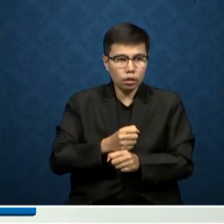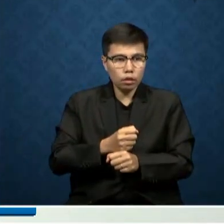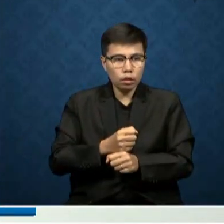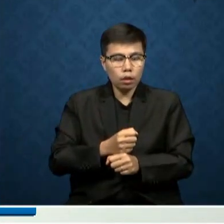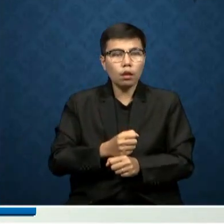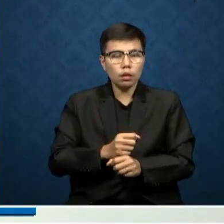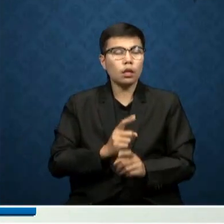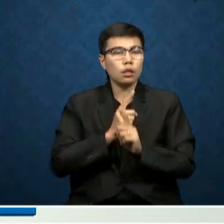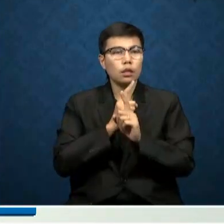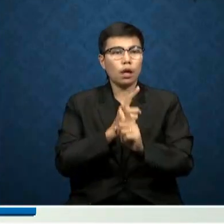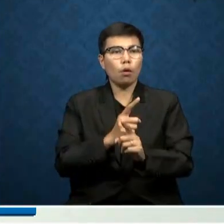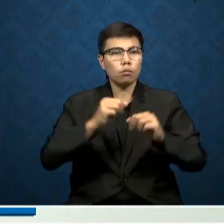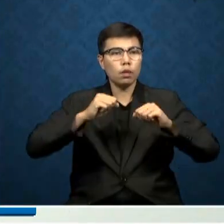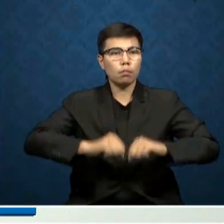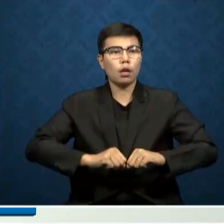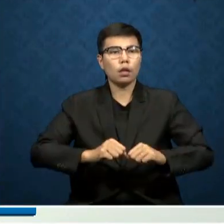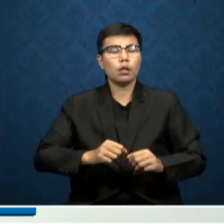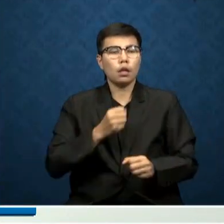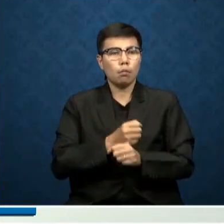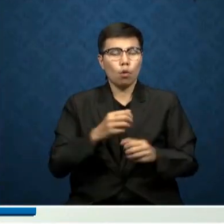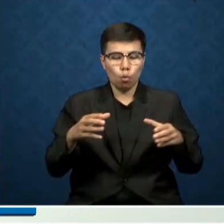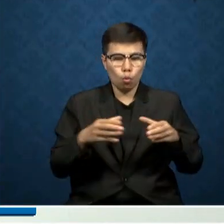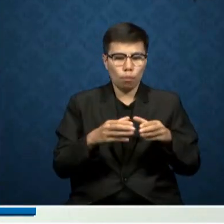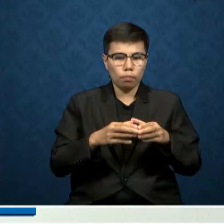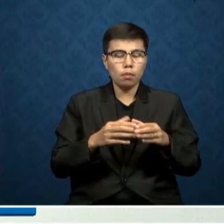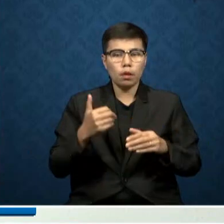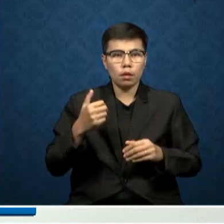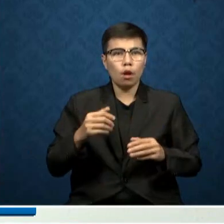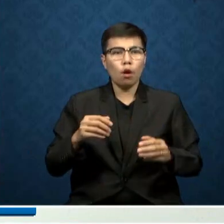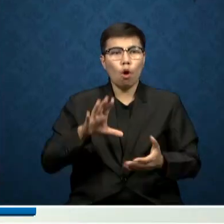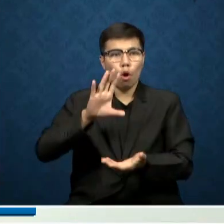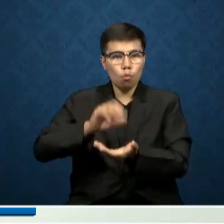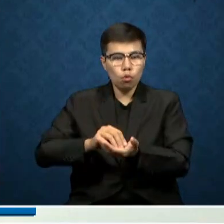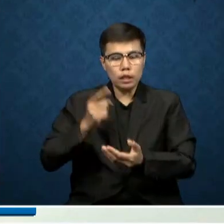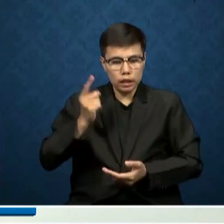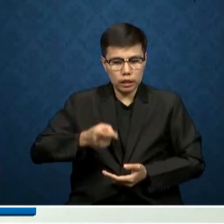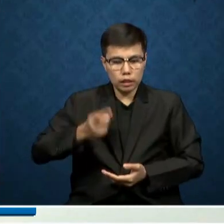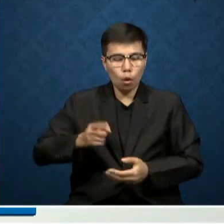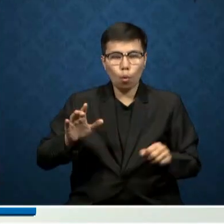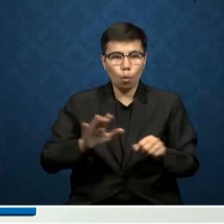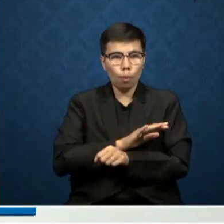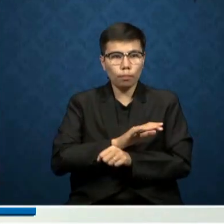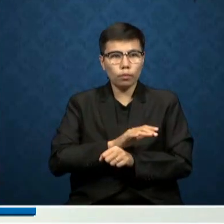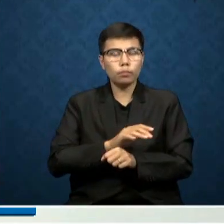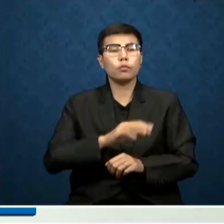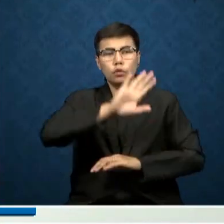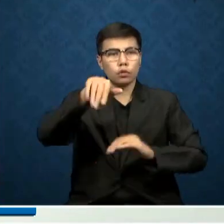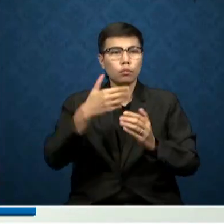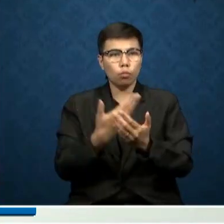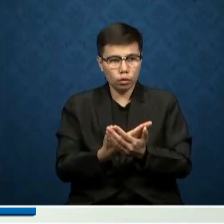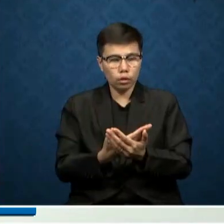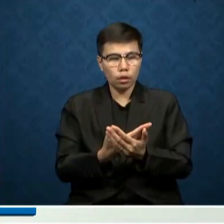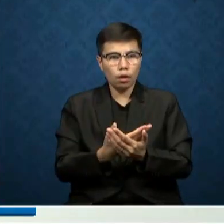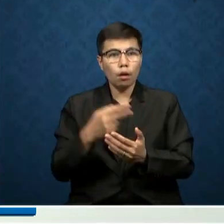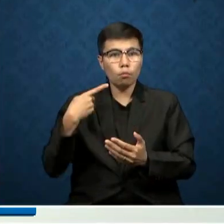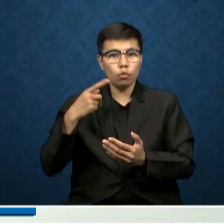สามารถทำให้คณะกรรมการสามารถรวบรวมข้อเท็จจริงอย่างครบถ้วนและรอบด้านซึ่งเป็นประโ